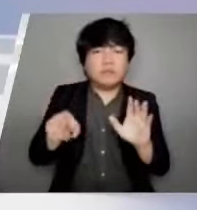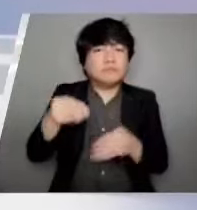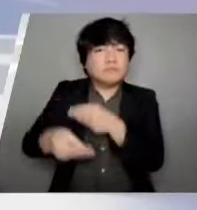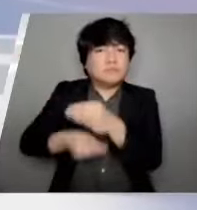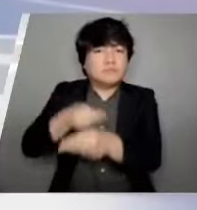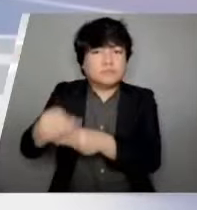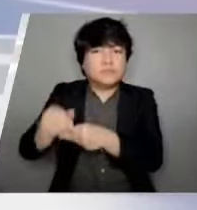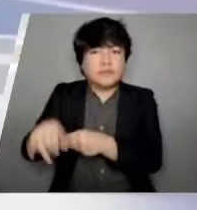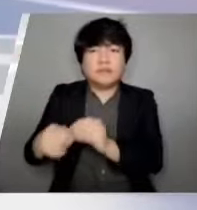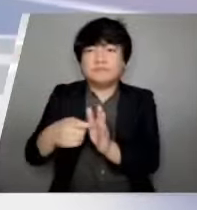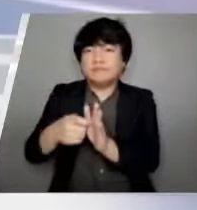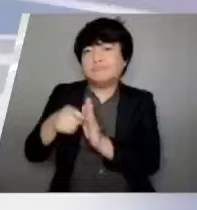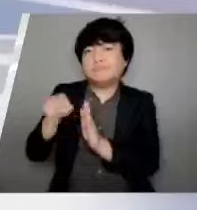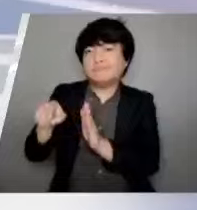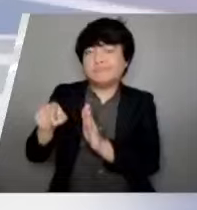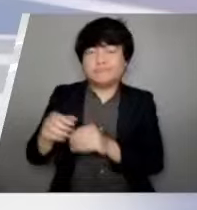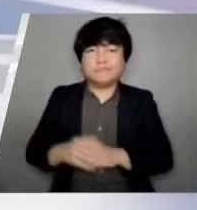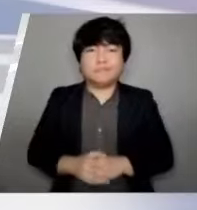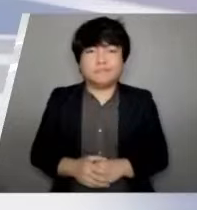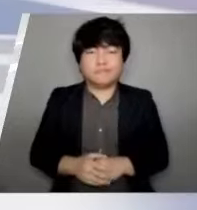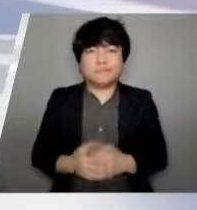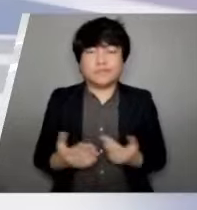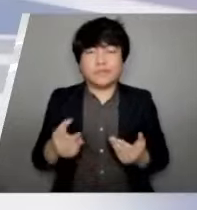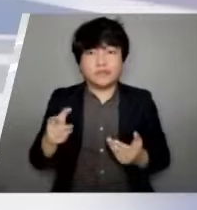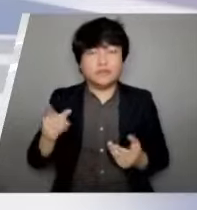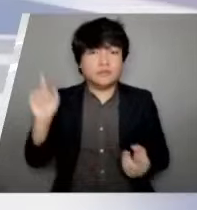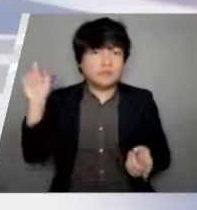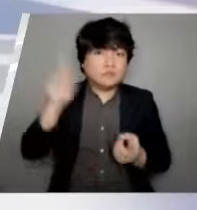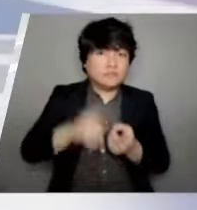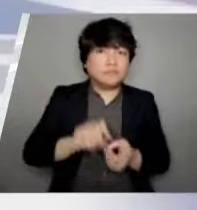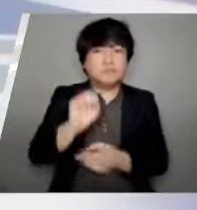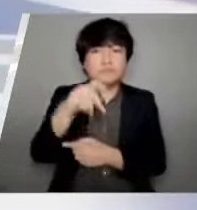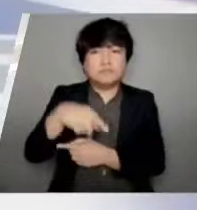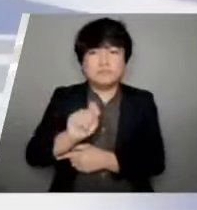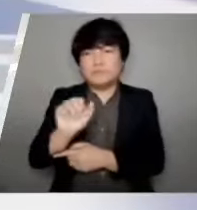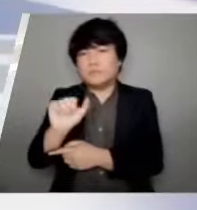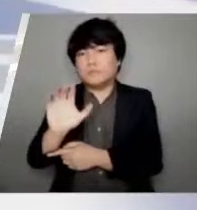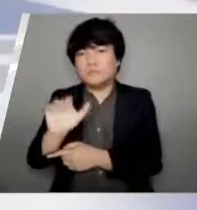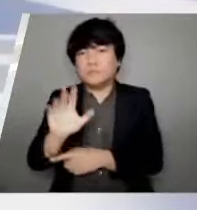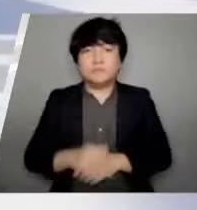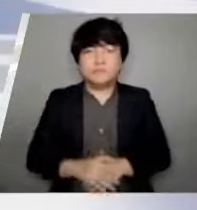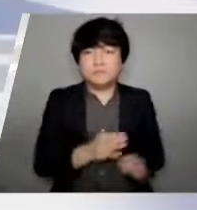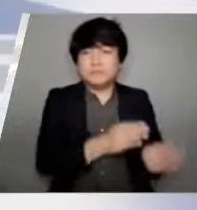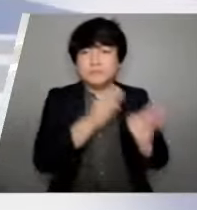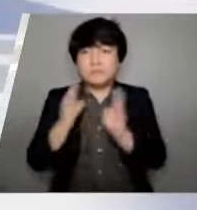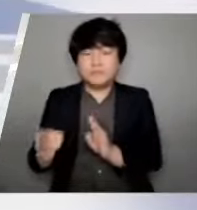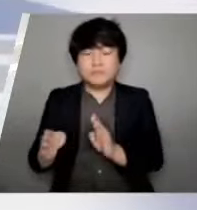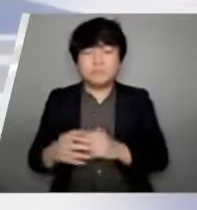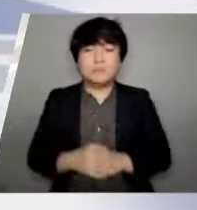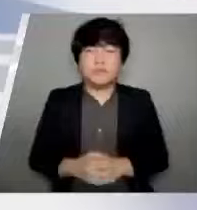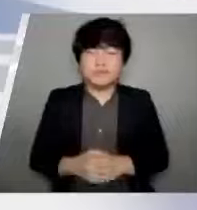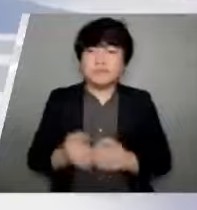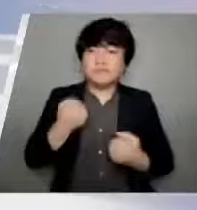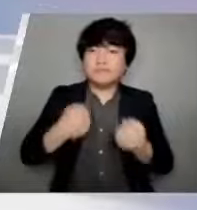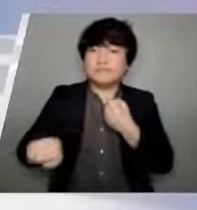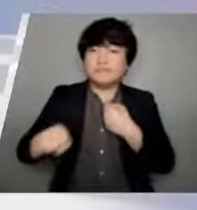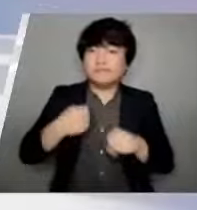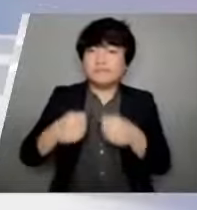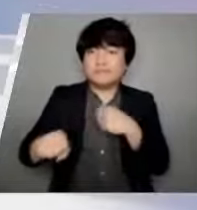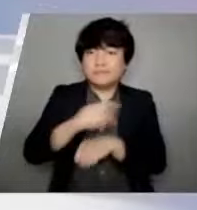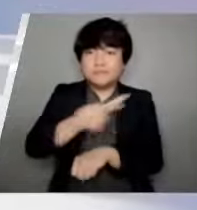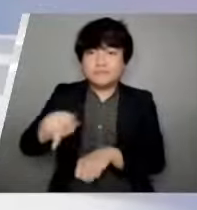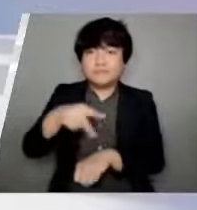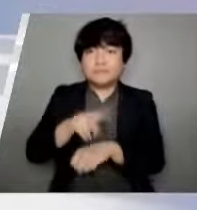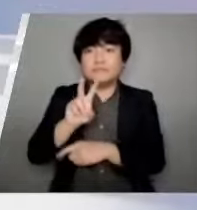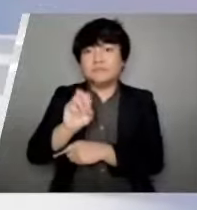Privacy Act. Tatagal ang census hanggang September 15. Palarong Pambansa 2024, opisyal nang binuksan sa Cebu